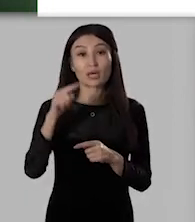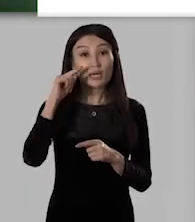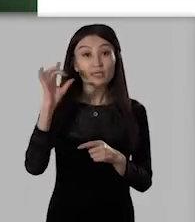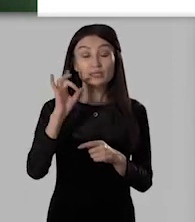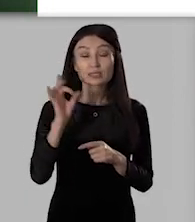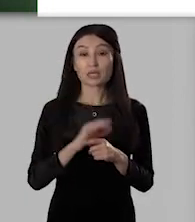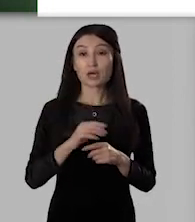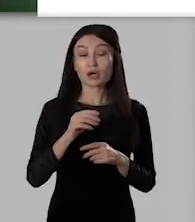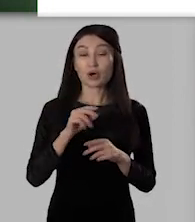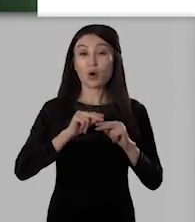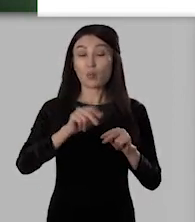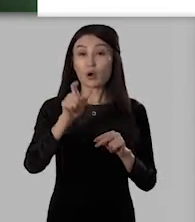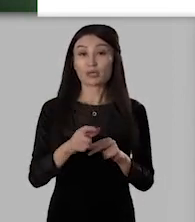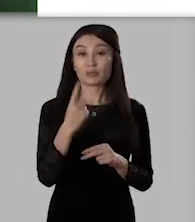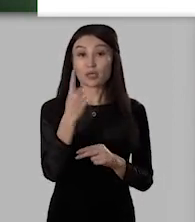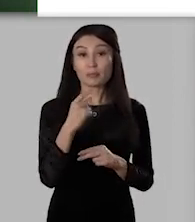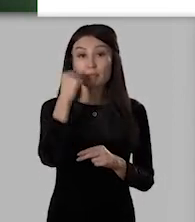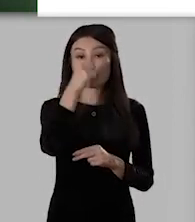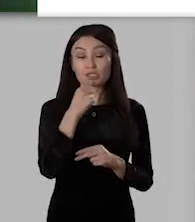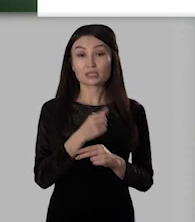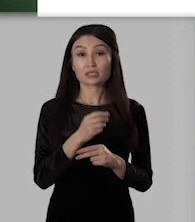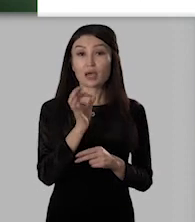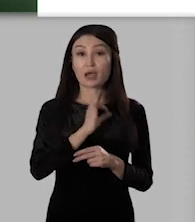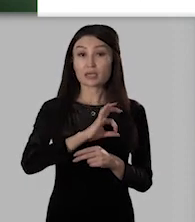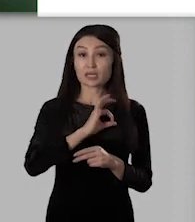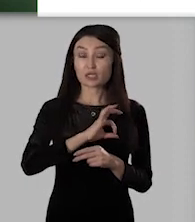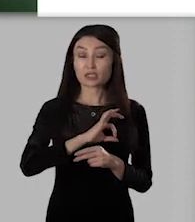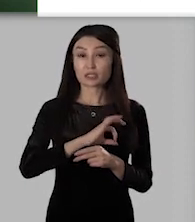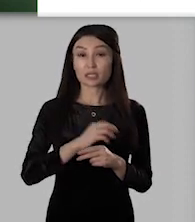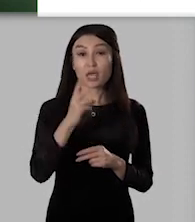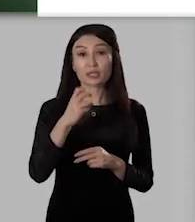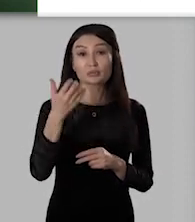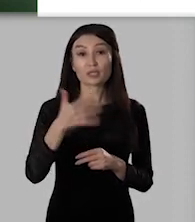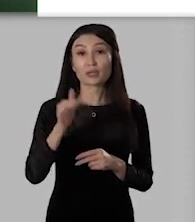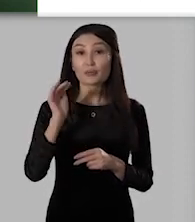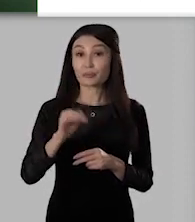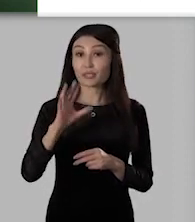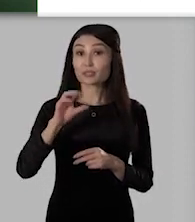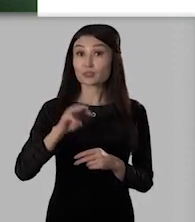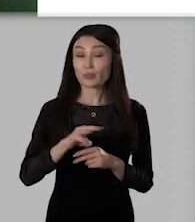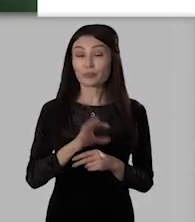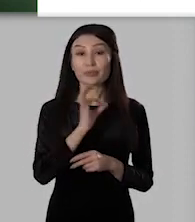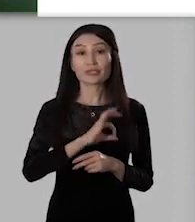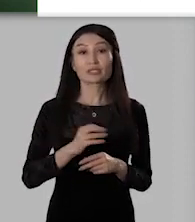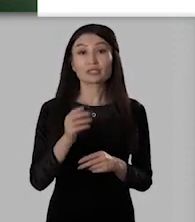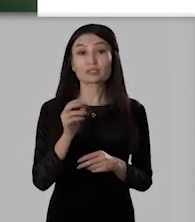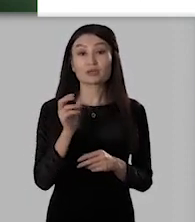мугалимдин бир жылдык кирешеси 250 000 сом. Кирешеси